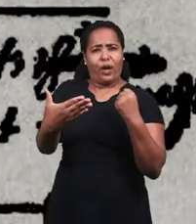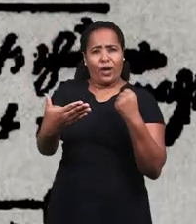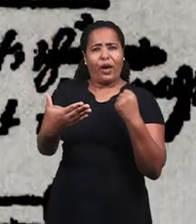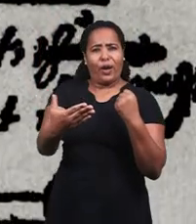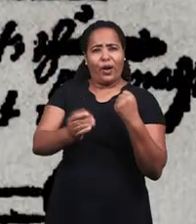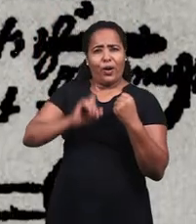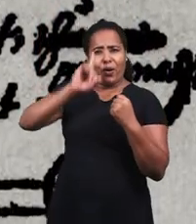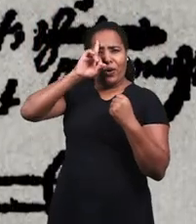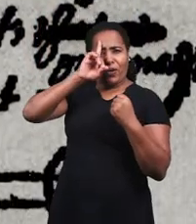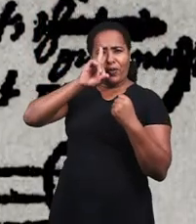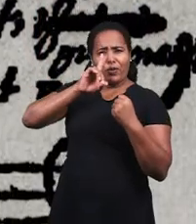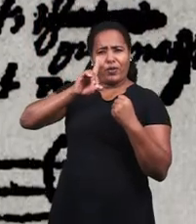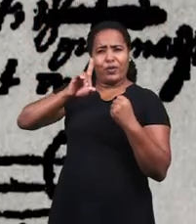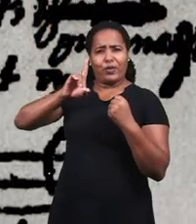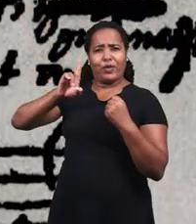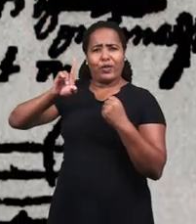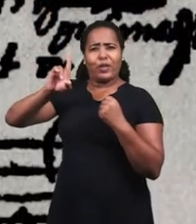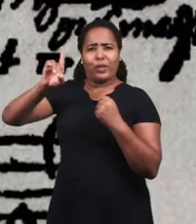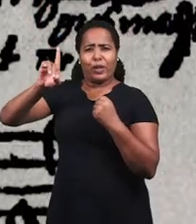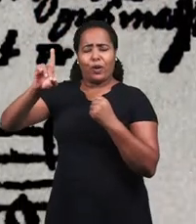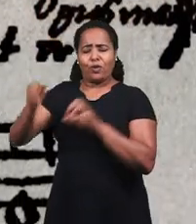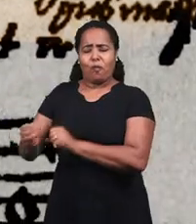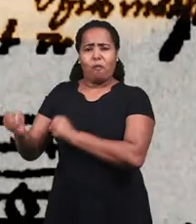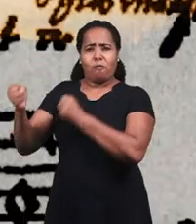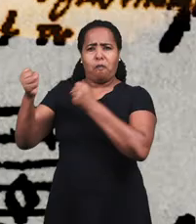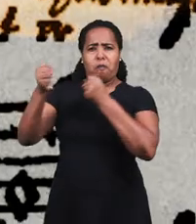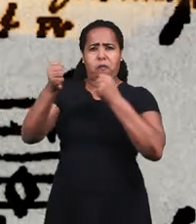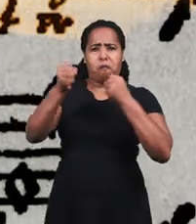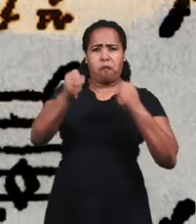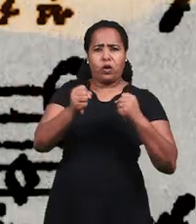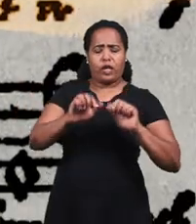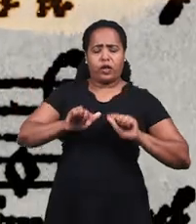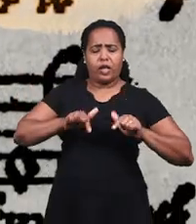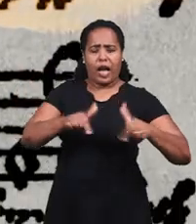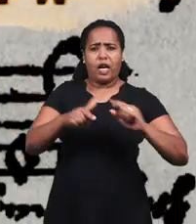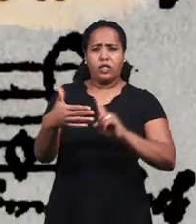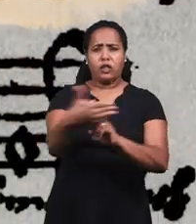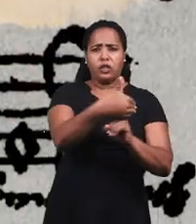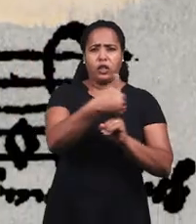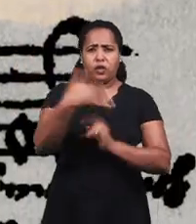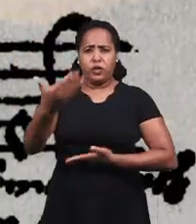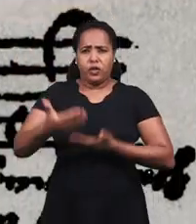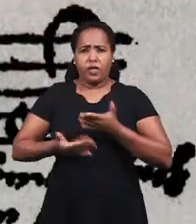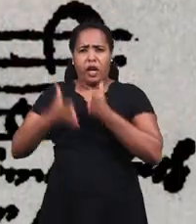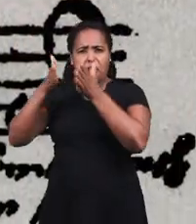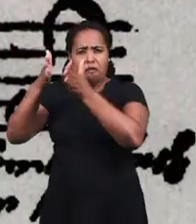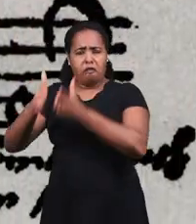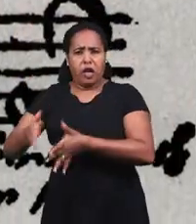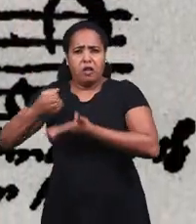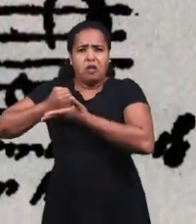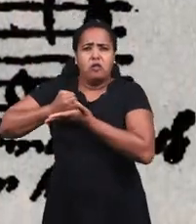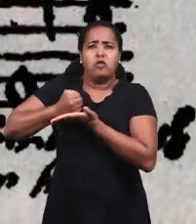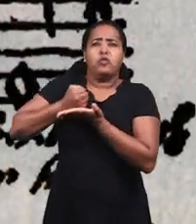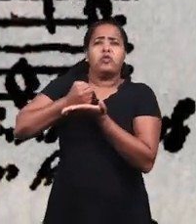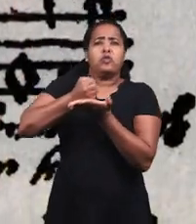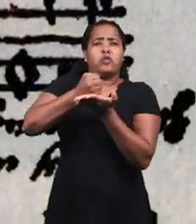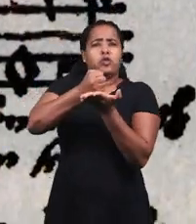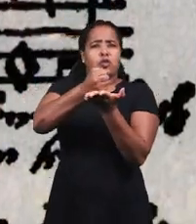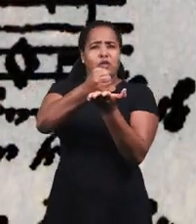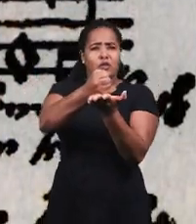Силою своей Он защищает своих, приносит своевременную помощь и защиту